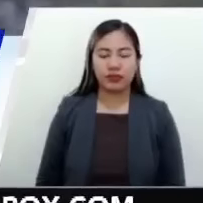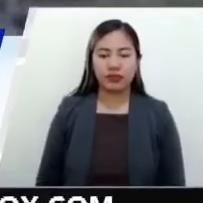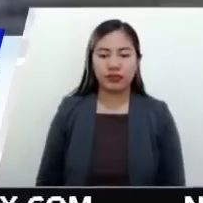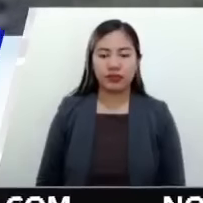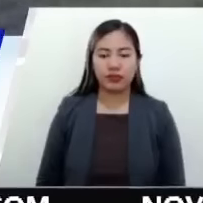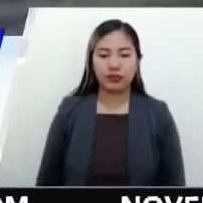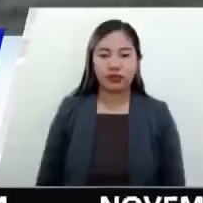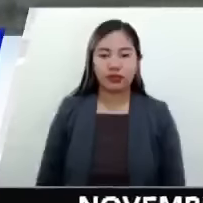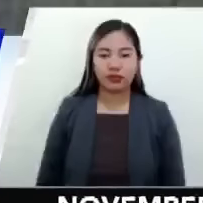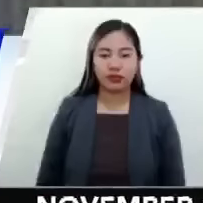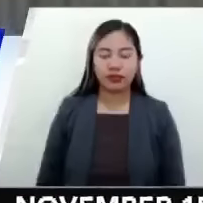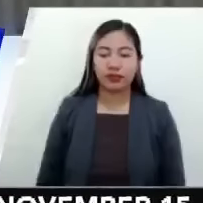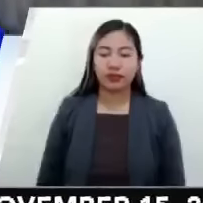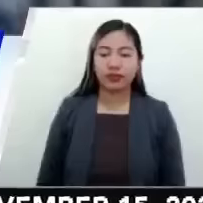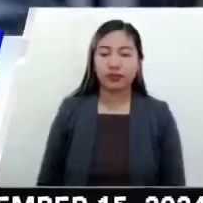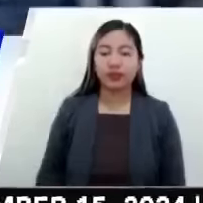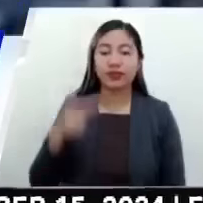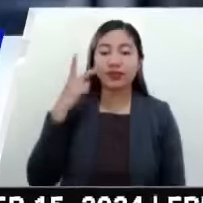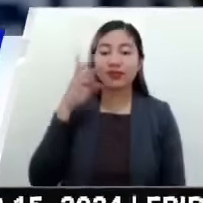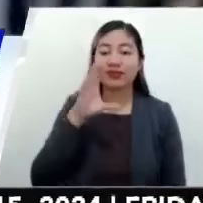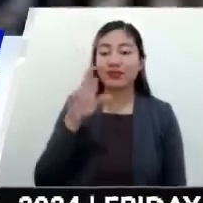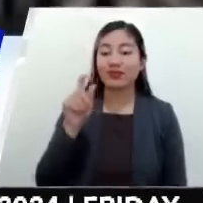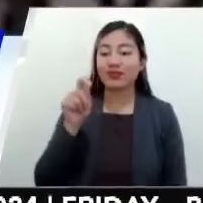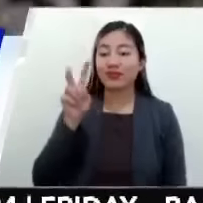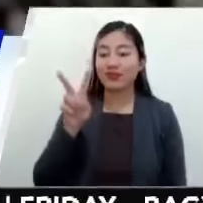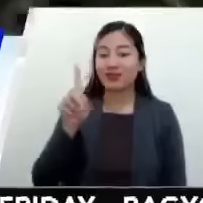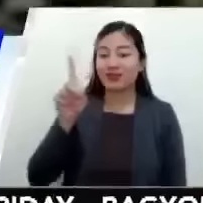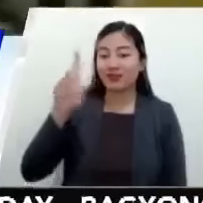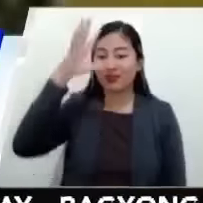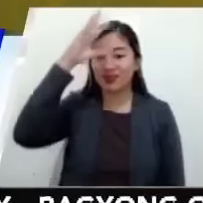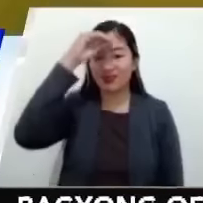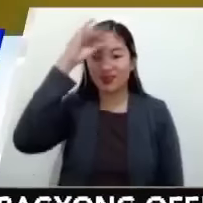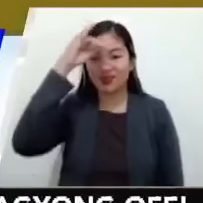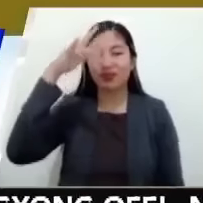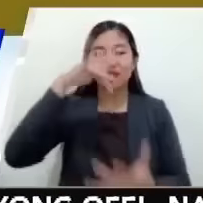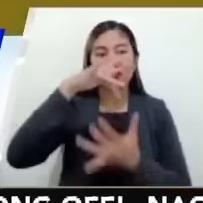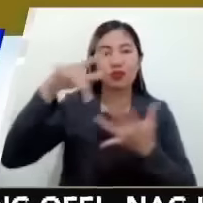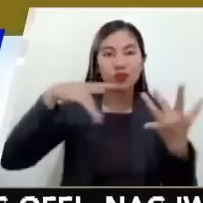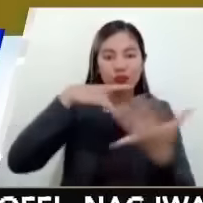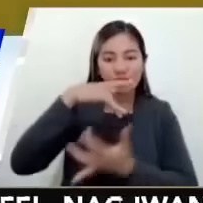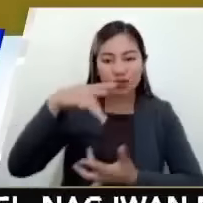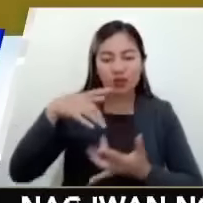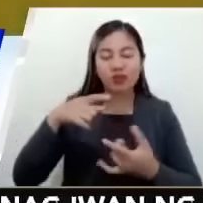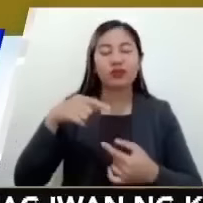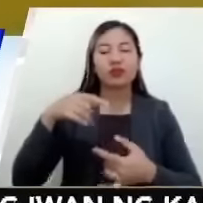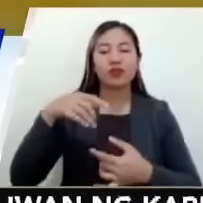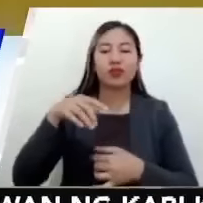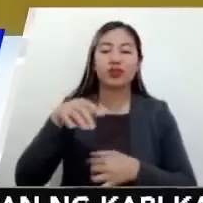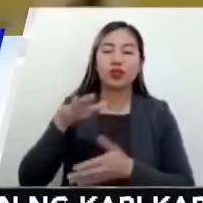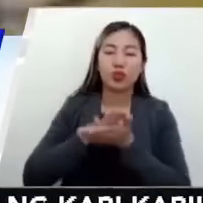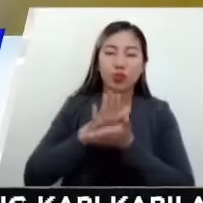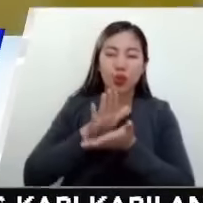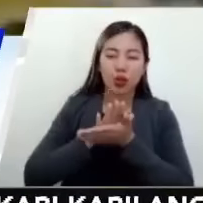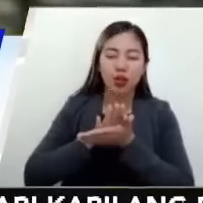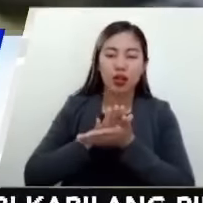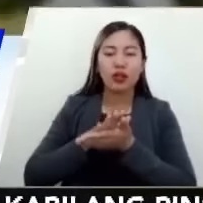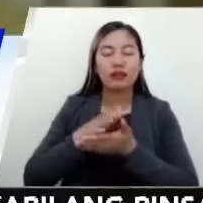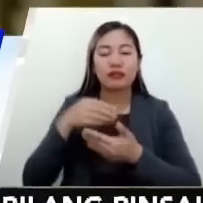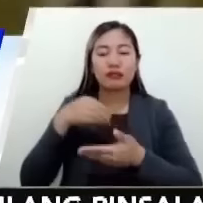Kita sa CCTV ang lalaking iyan na nag-iikot-ikot sa isang paaralan sa Bukawe, Bulacan. Ayon sa